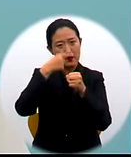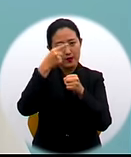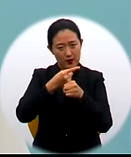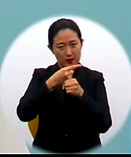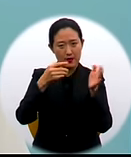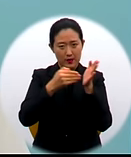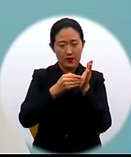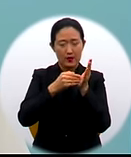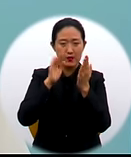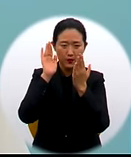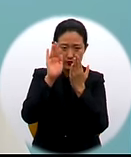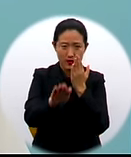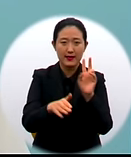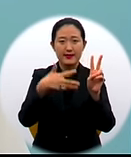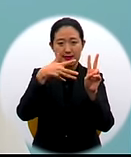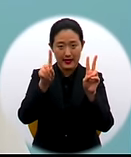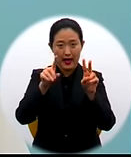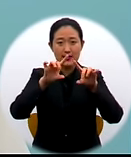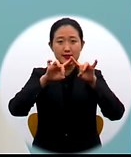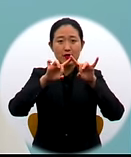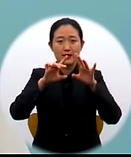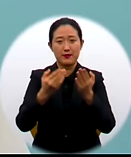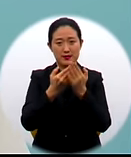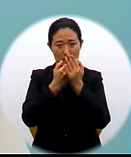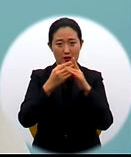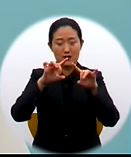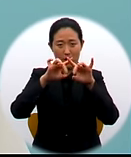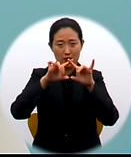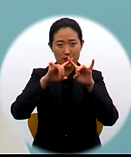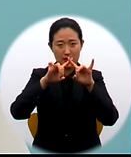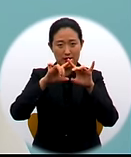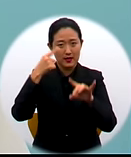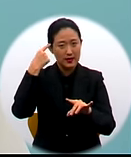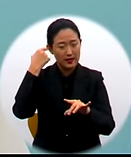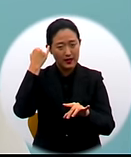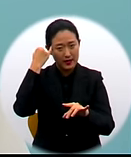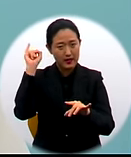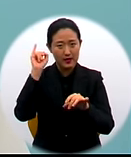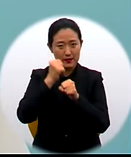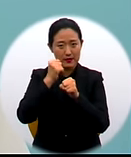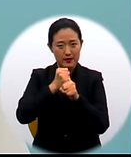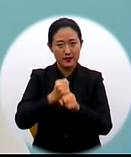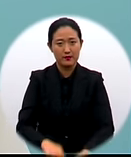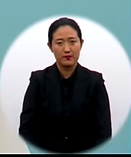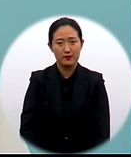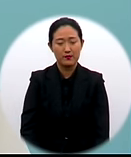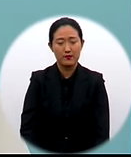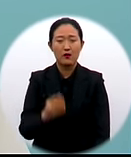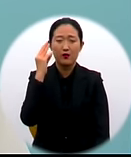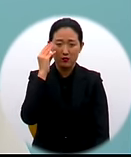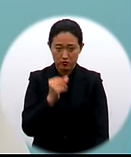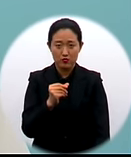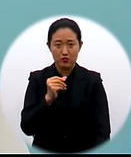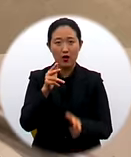도래했는데요. 2차 산업혁명은 전기의 발명으로 시작됐습니다. 사실상 우리에게 굉장히 익숙한 산업혁명의